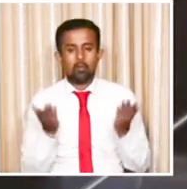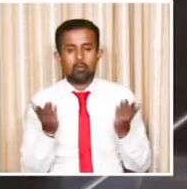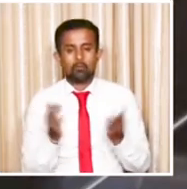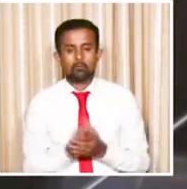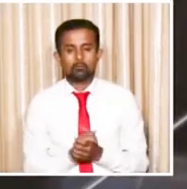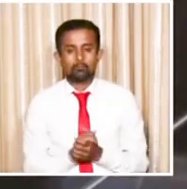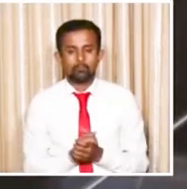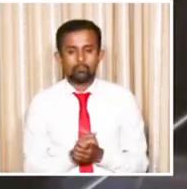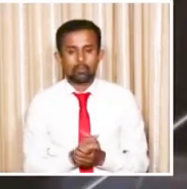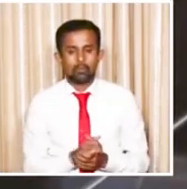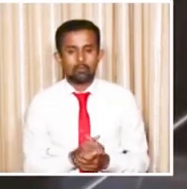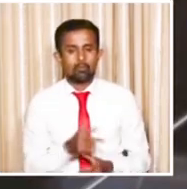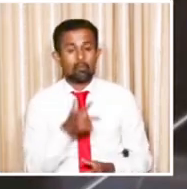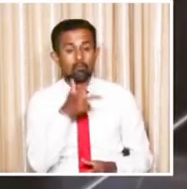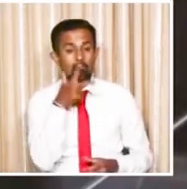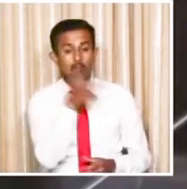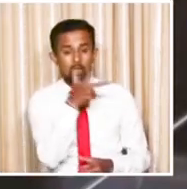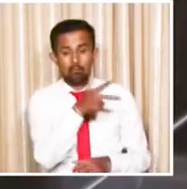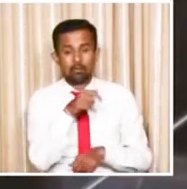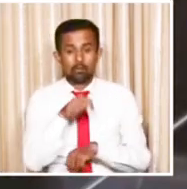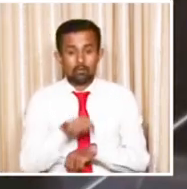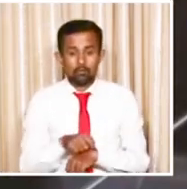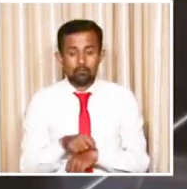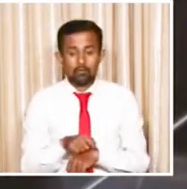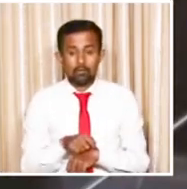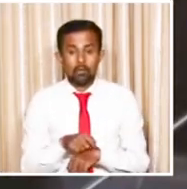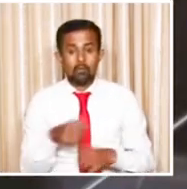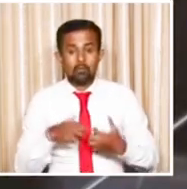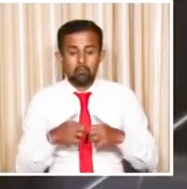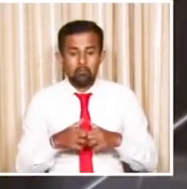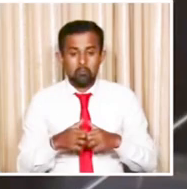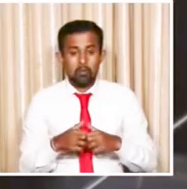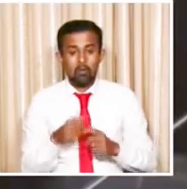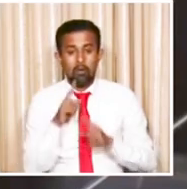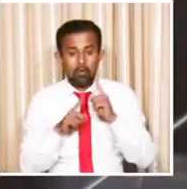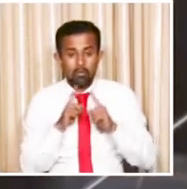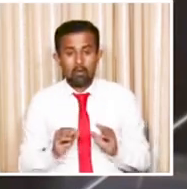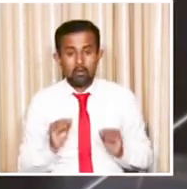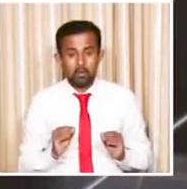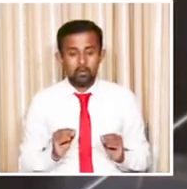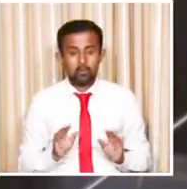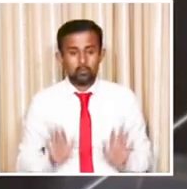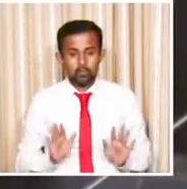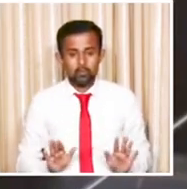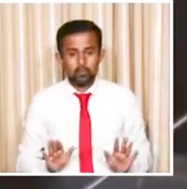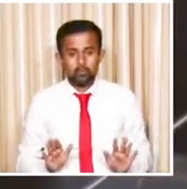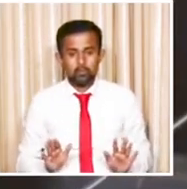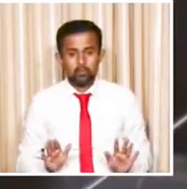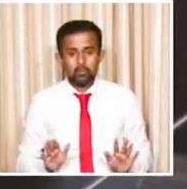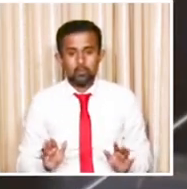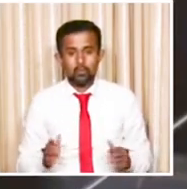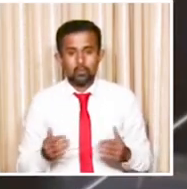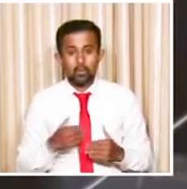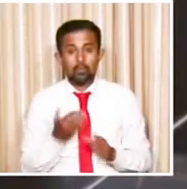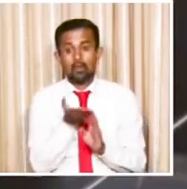හැබැයි මේ ඇඟිල්ල දික් කර කර ඉඳෙද්දි එහෙම නැත්නම් මේ අර්බුදය මේ වෙනකම්ම මේ කතාව කියනවනම් කිය කිය හිටියොත් අපිට අර අපි